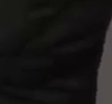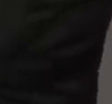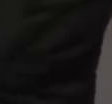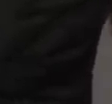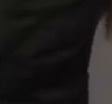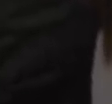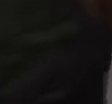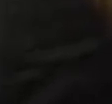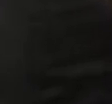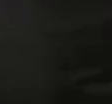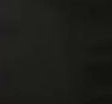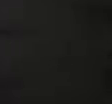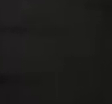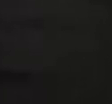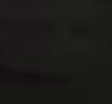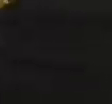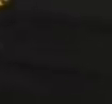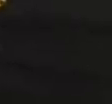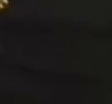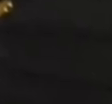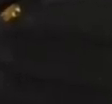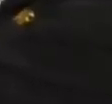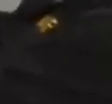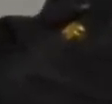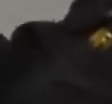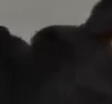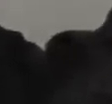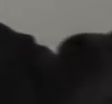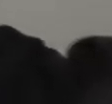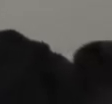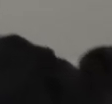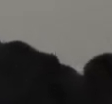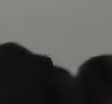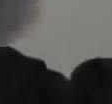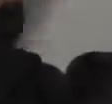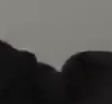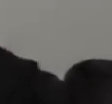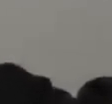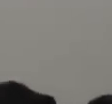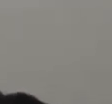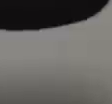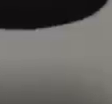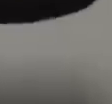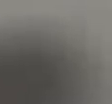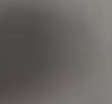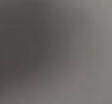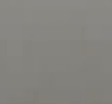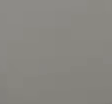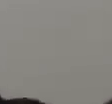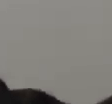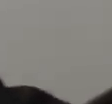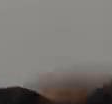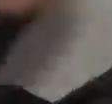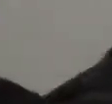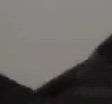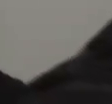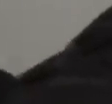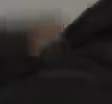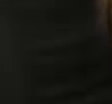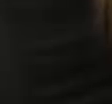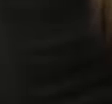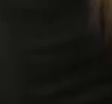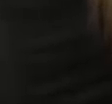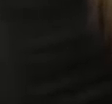ka po doon ay nag-type ka ng English, ang translation po nung sa kausap mo ay Mandarin. Na-verify mo? Opo ma'am, ayun po ang boss